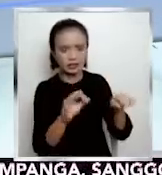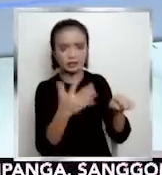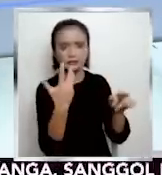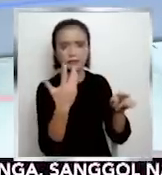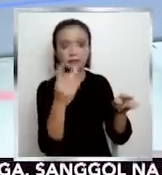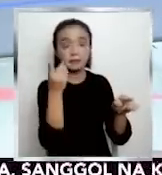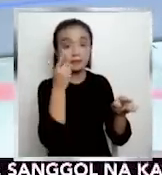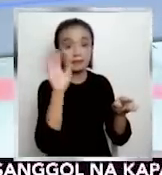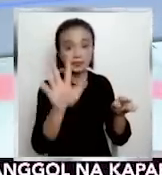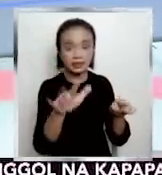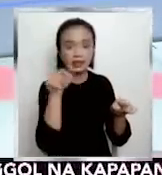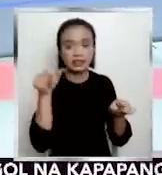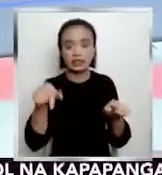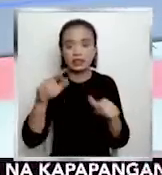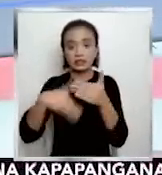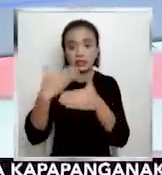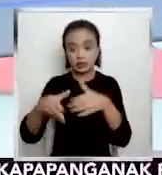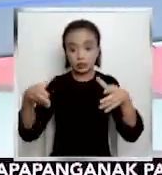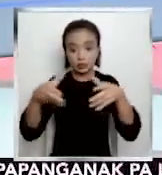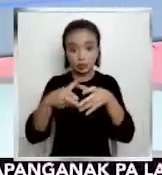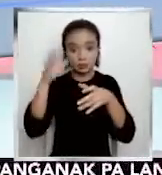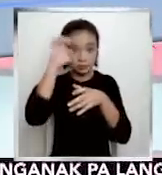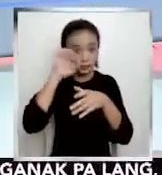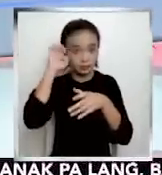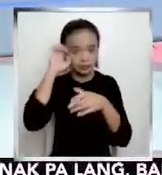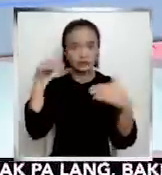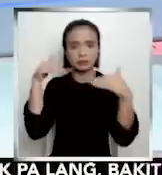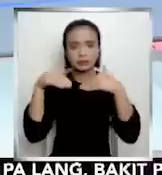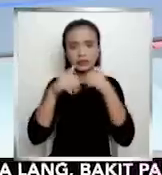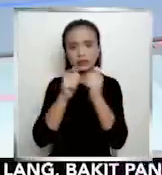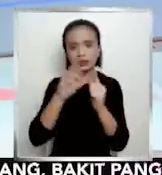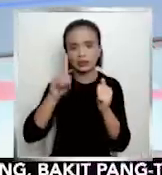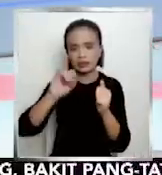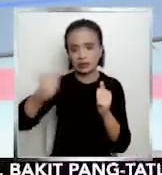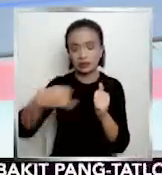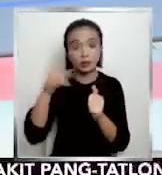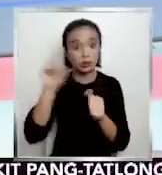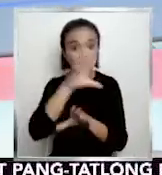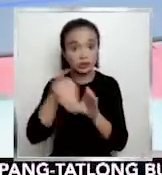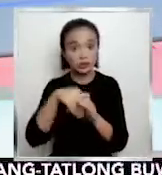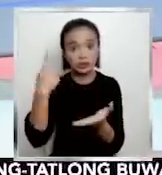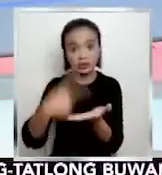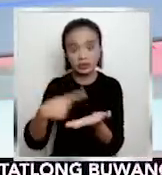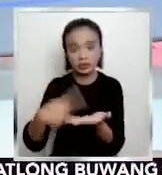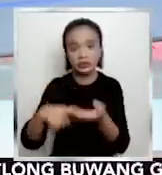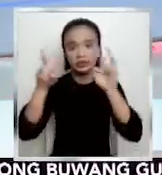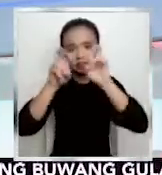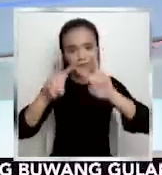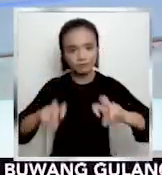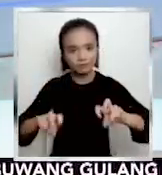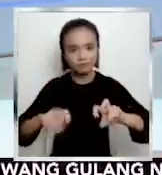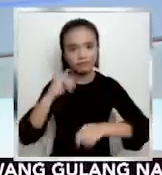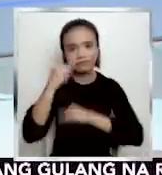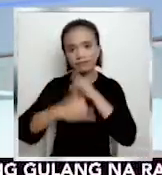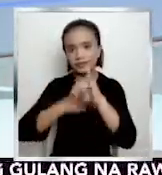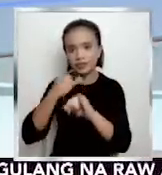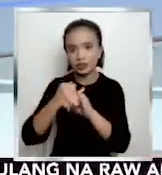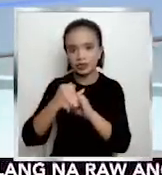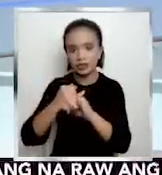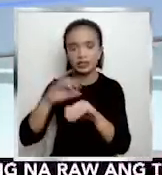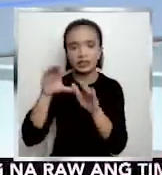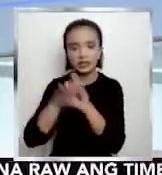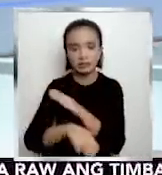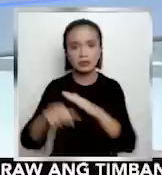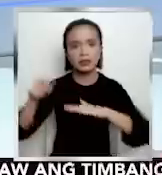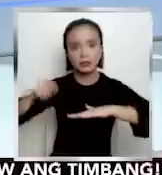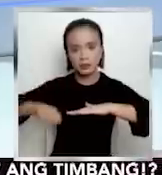Justice Secretary Crispin Remulla at kasama sa napag-usapan ang investigasyon ng International Criminal Court o ICC sa war